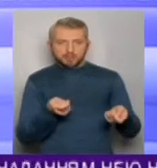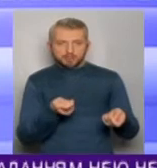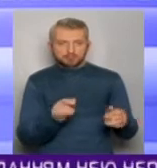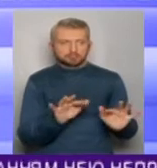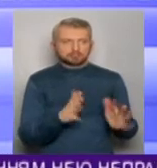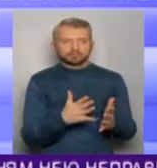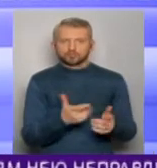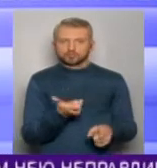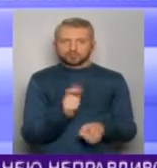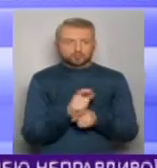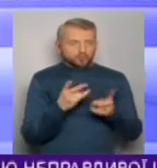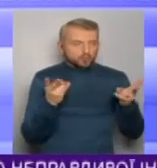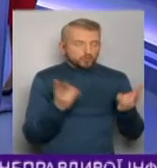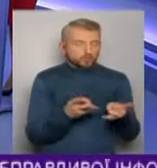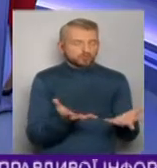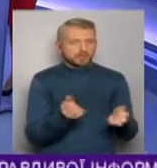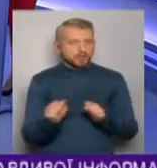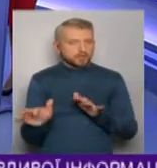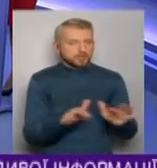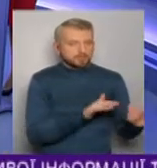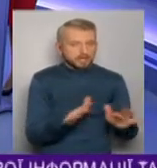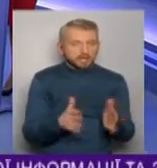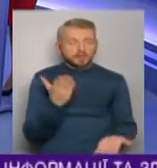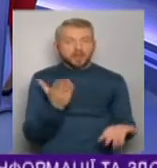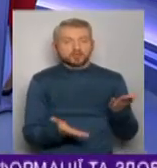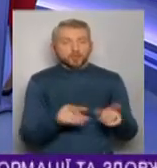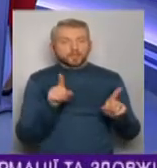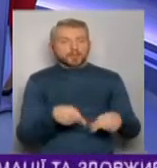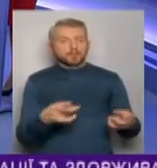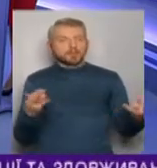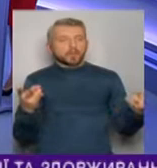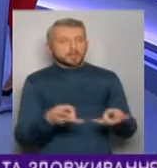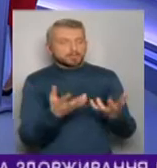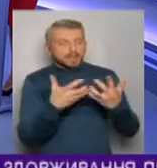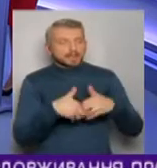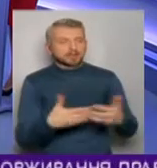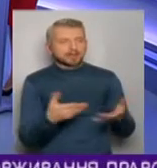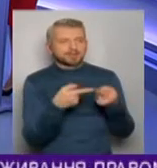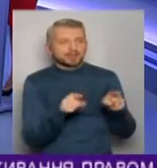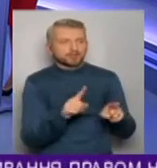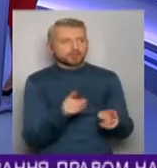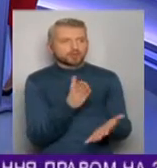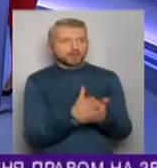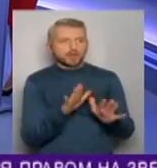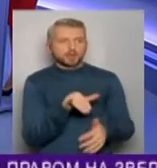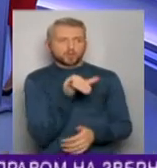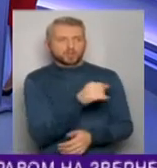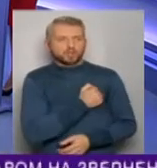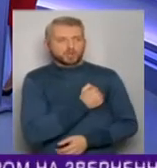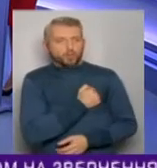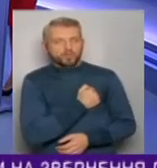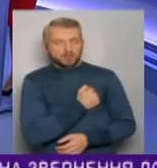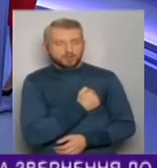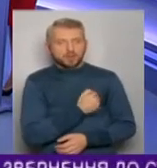серйозних потреб, також приймаються міри відповідні. Якщо навіть потрібна техніка якась інша, яка є тільки у військових, то навіть у